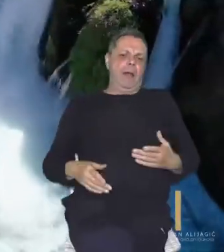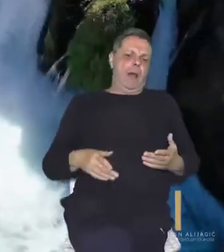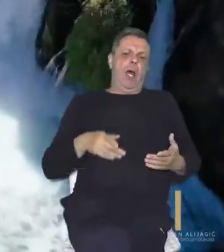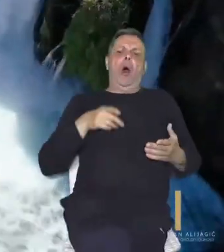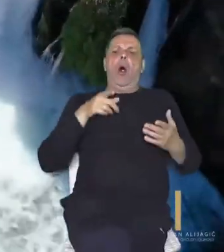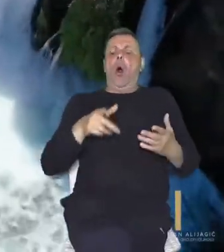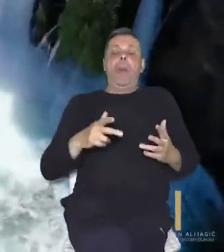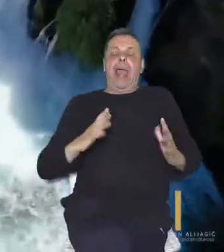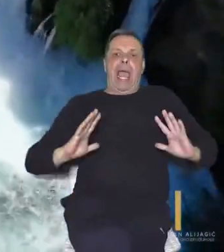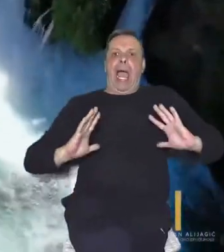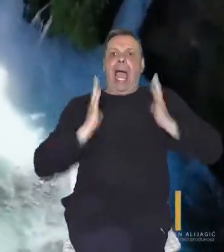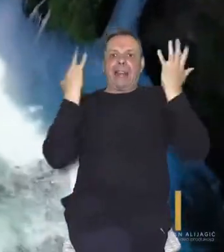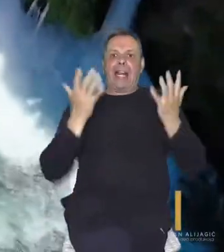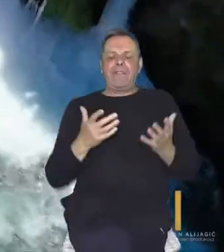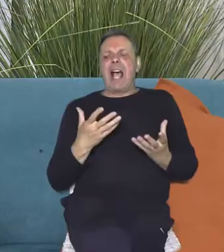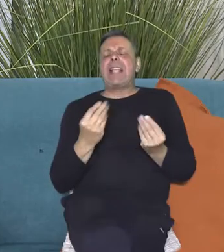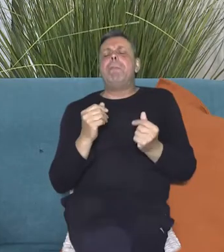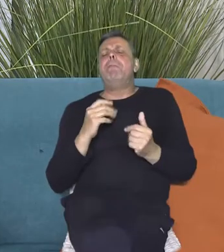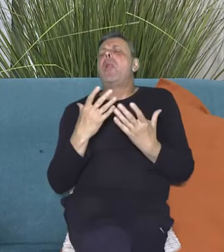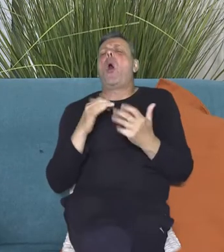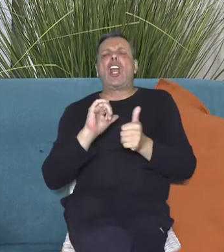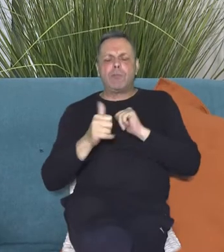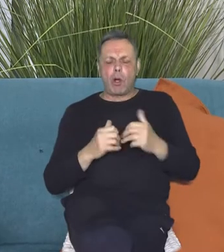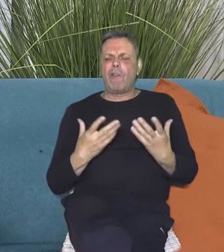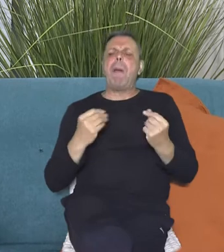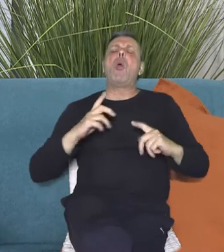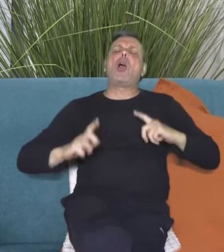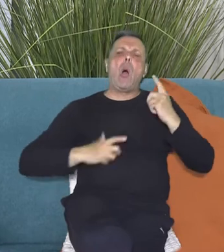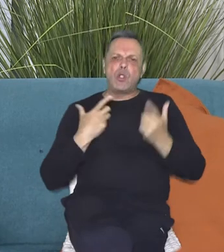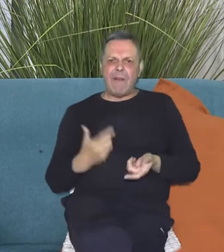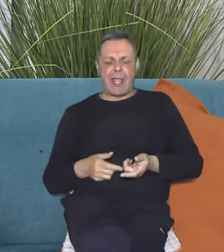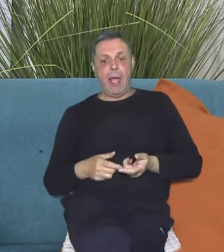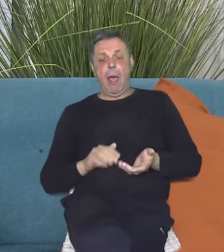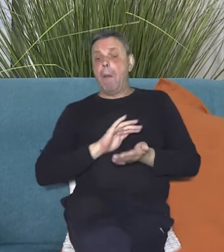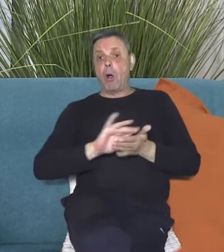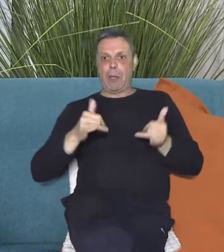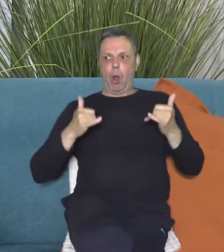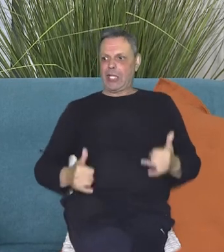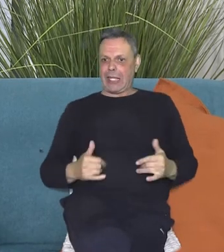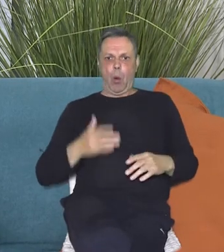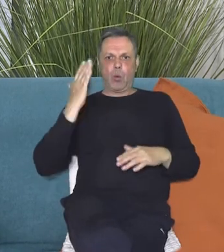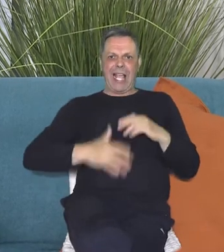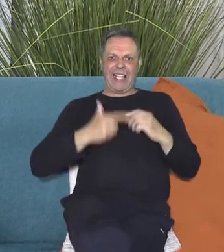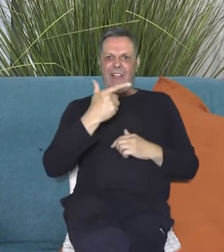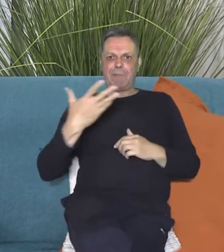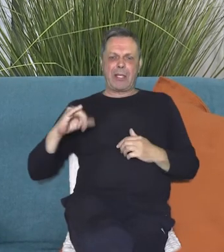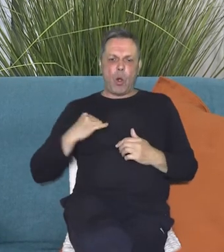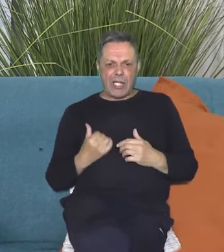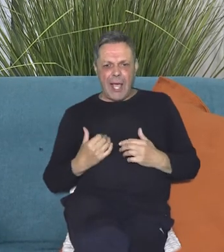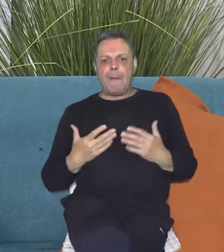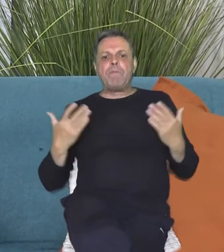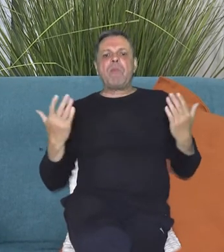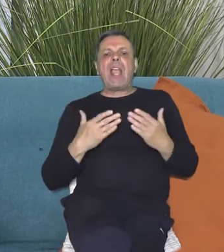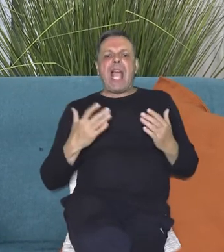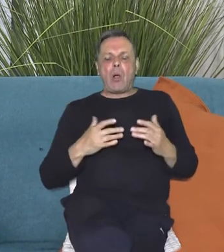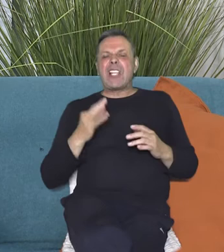sedrenih je veoma, veoma atraktivna za mnoge sportove i mnoga uživanja, pogotovo sada, evo, u zadnjih 25